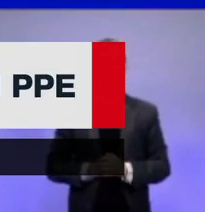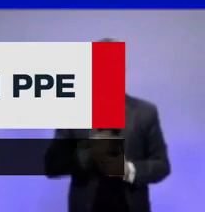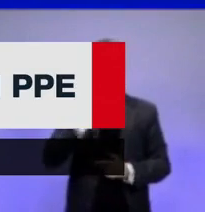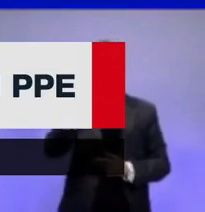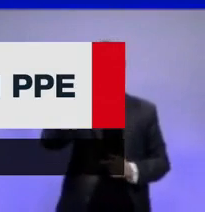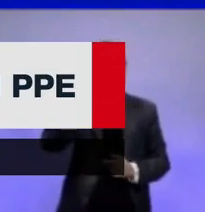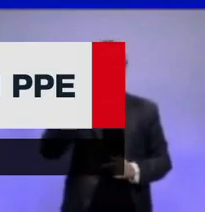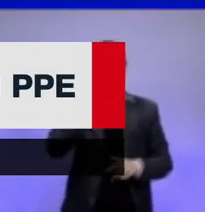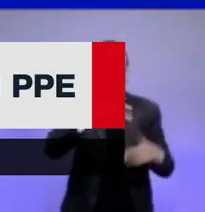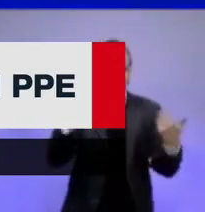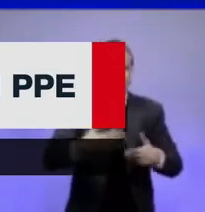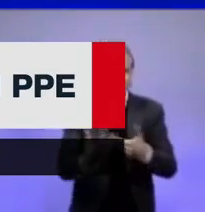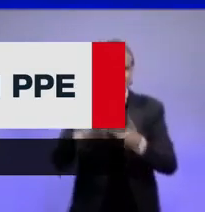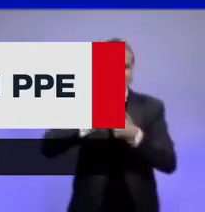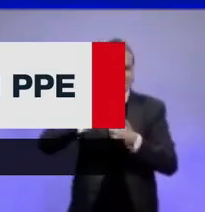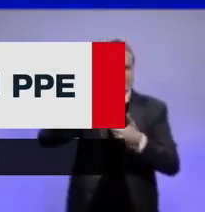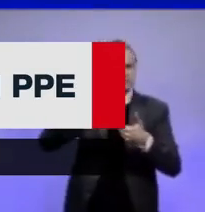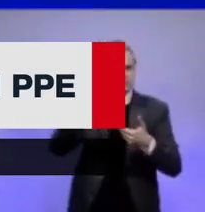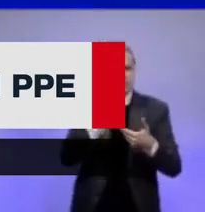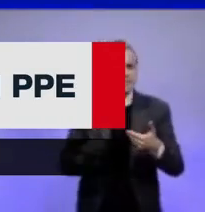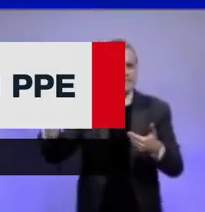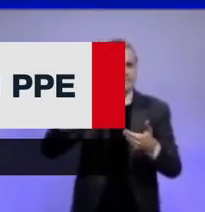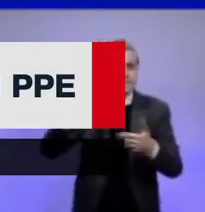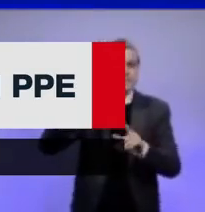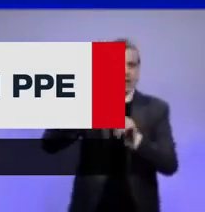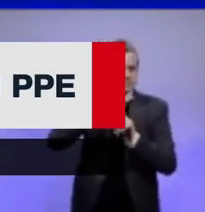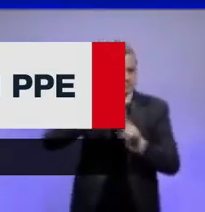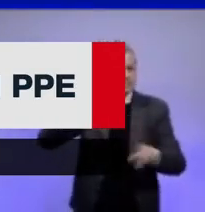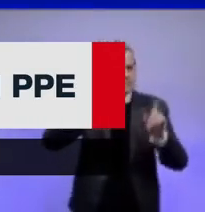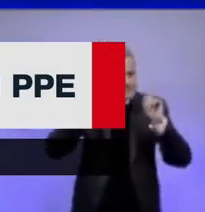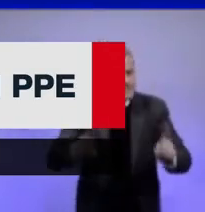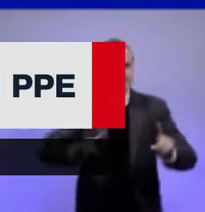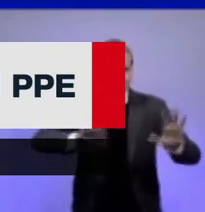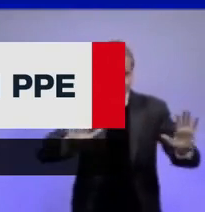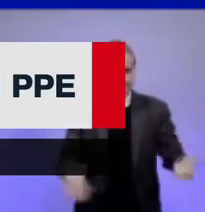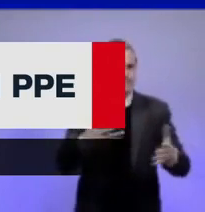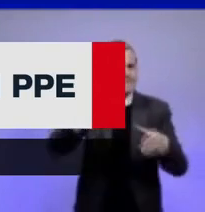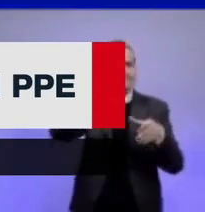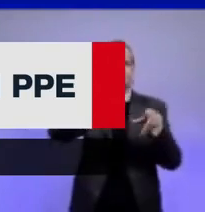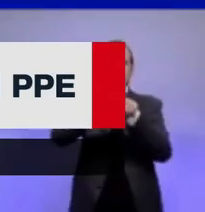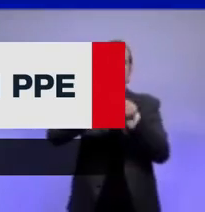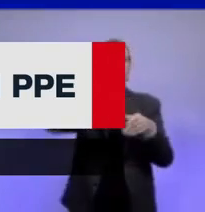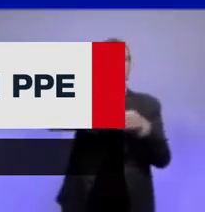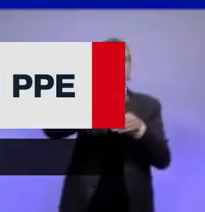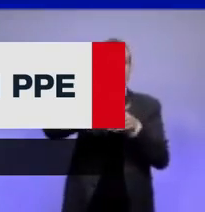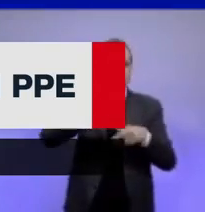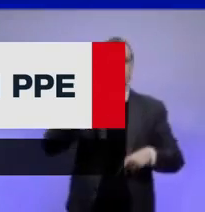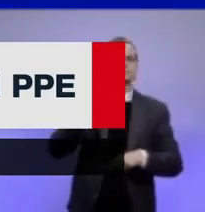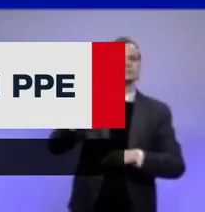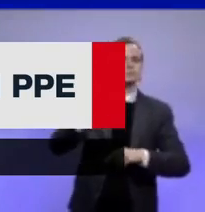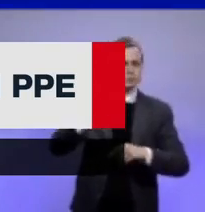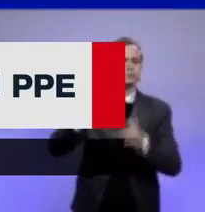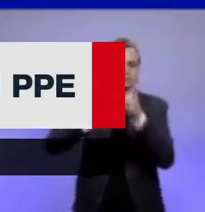europeană. Republica Moldova este o parte a Europei și ar trebui să devină membri ai Uniunii Europene cât de